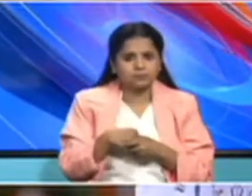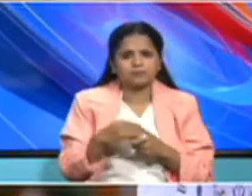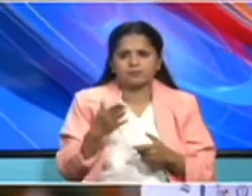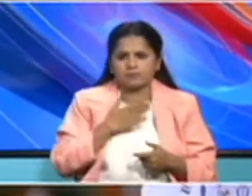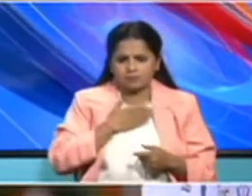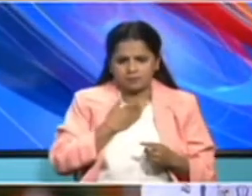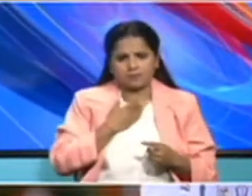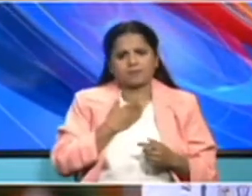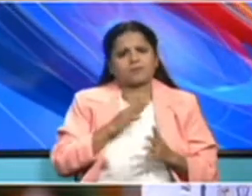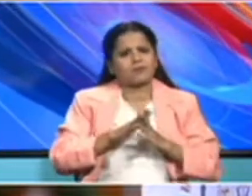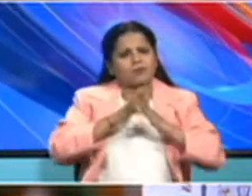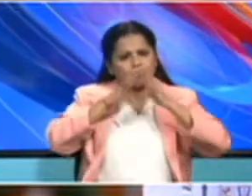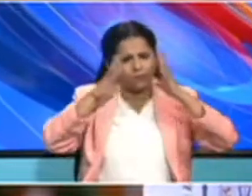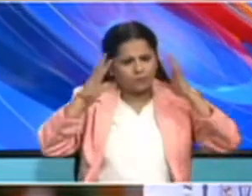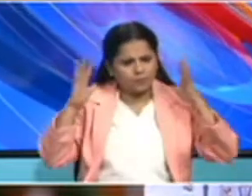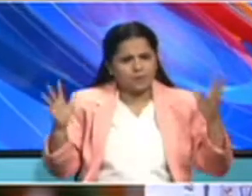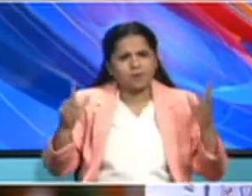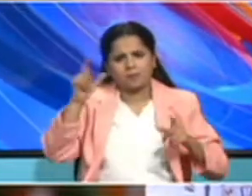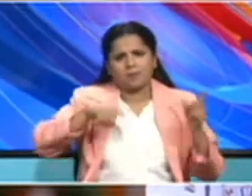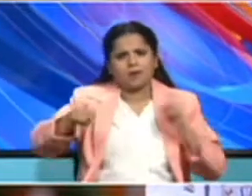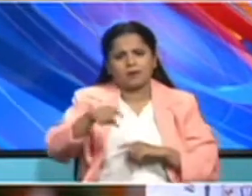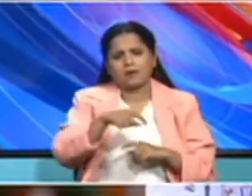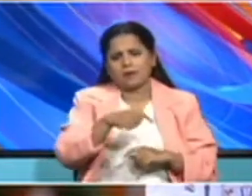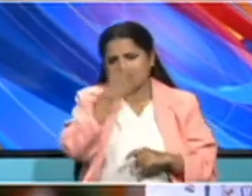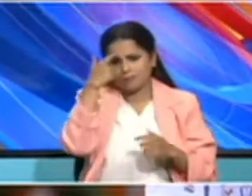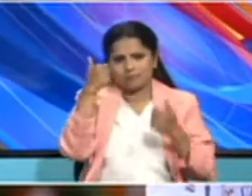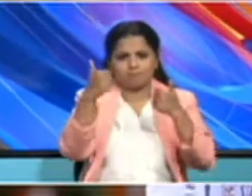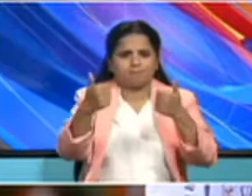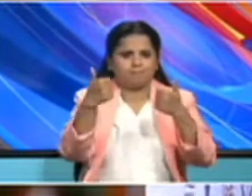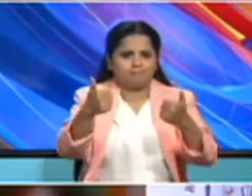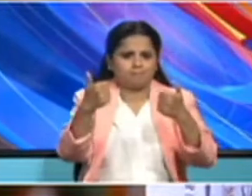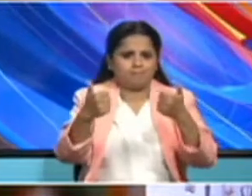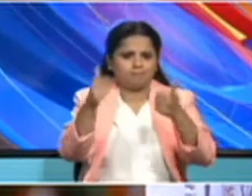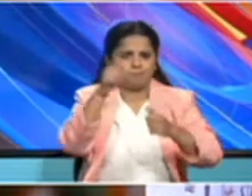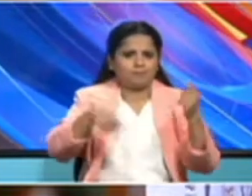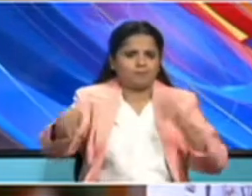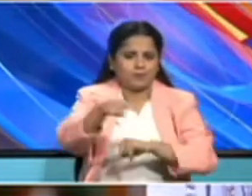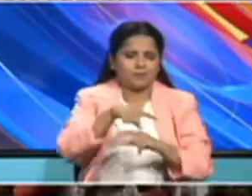मेरी तरफ से बहुत बहुत शुभकामनाएं देता हूं।